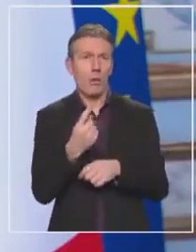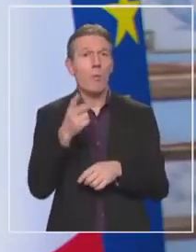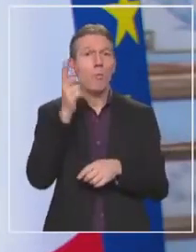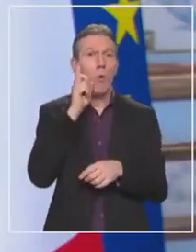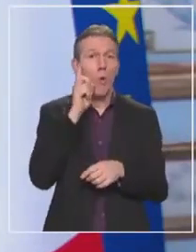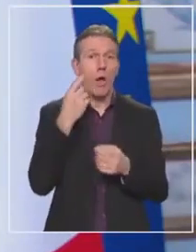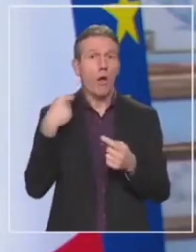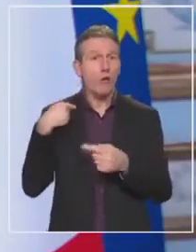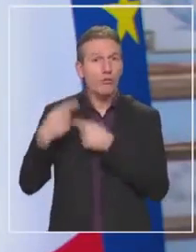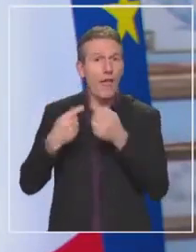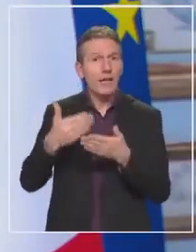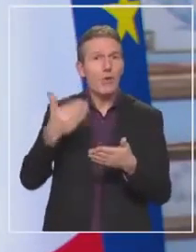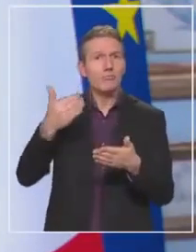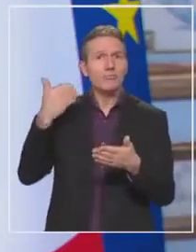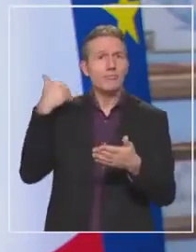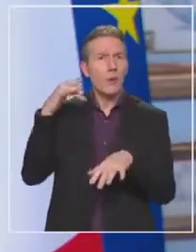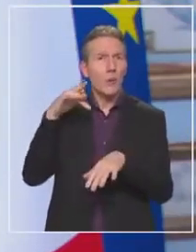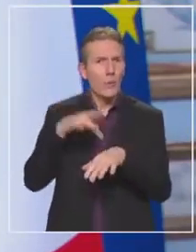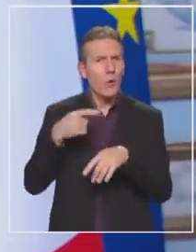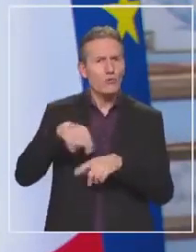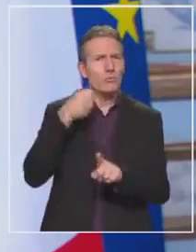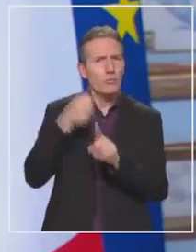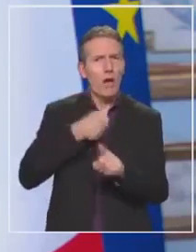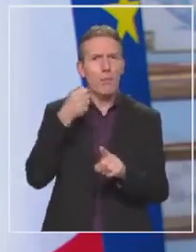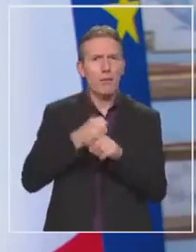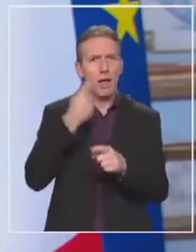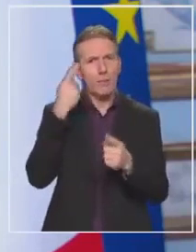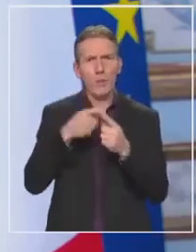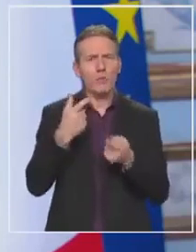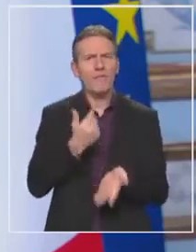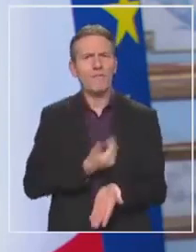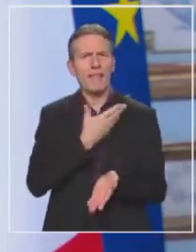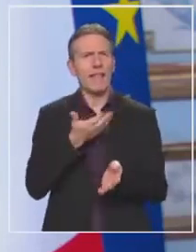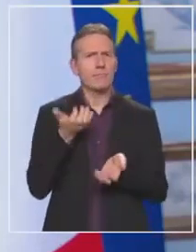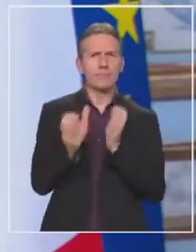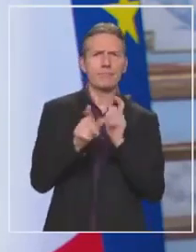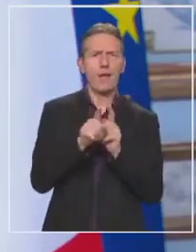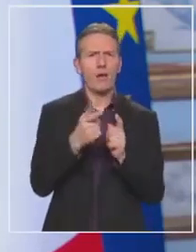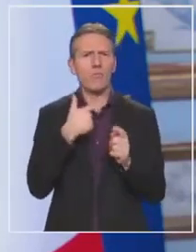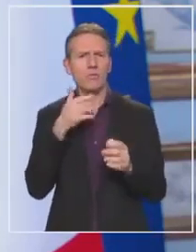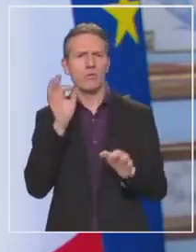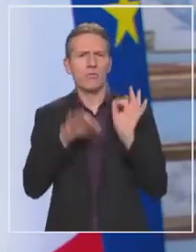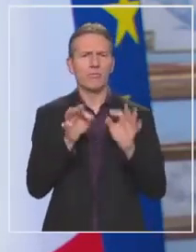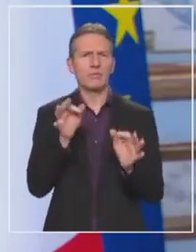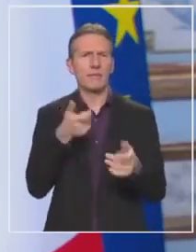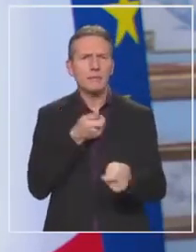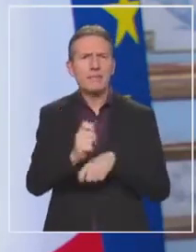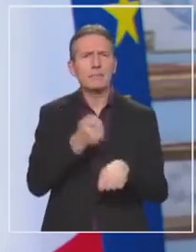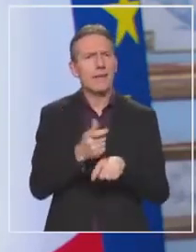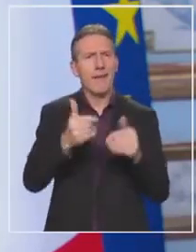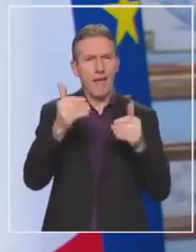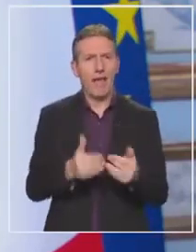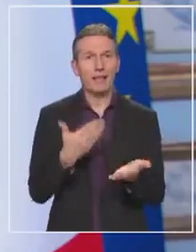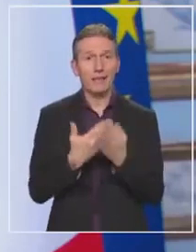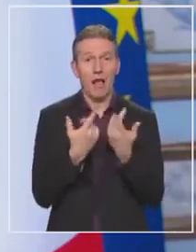que des générations qui nous ont précédés se sont battus pour ne subir ni le dispostif ni aucune tyrannie et cette liberté